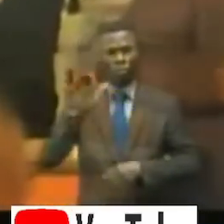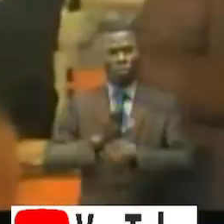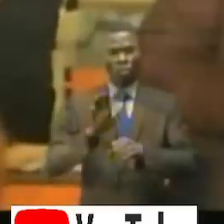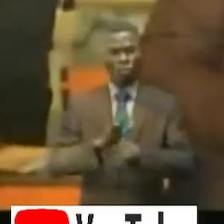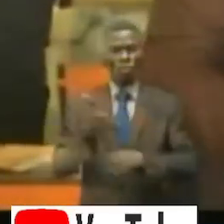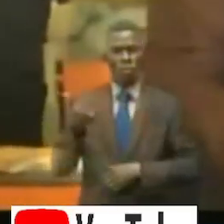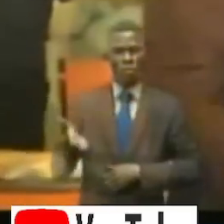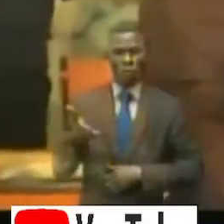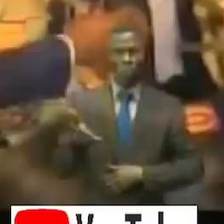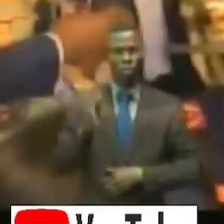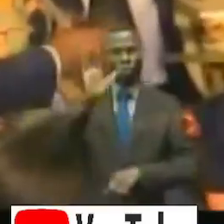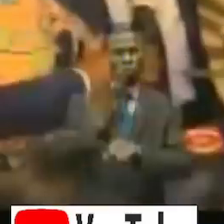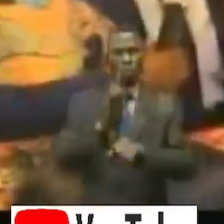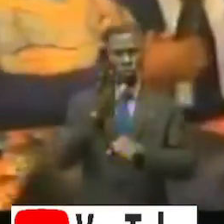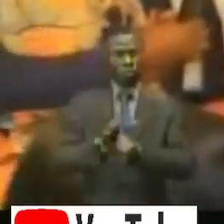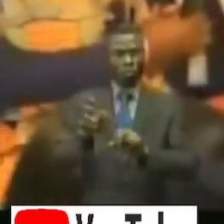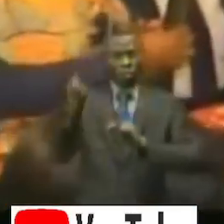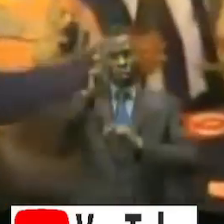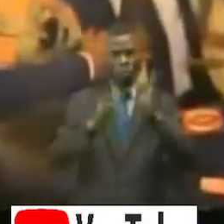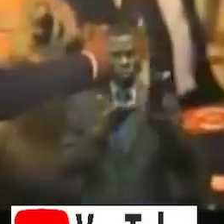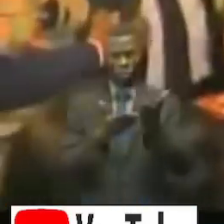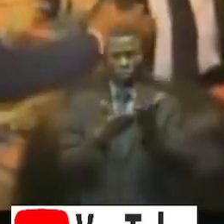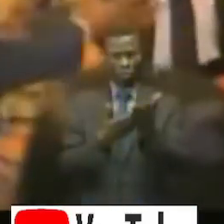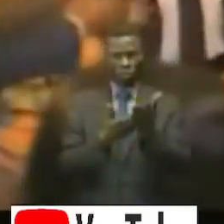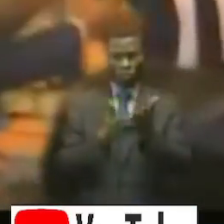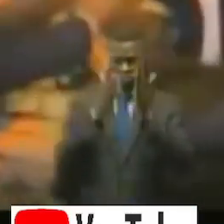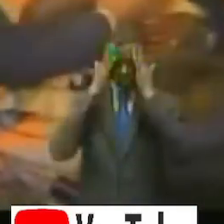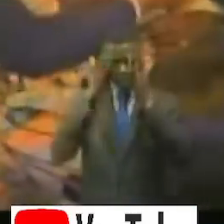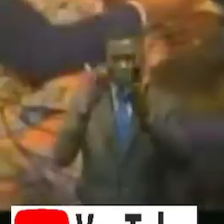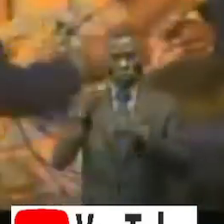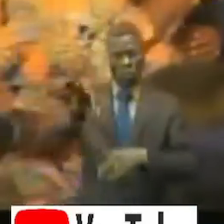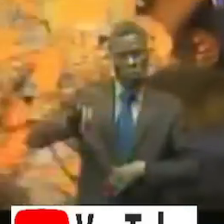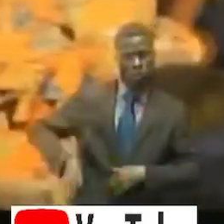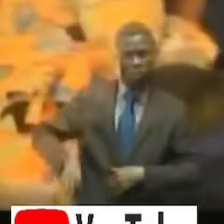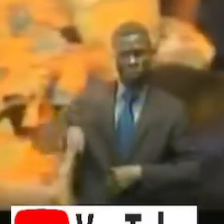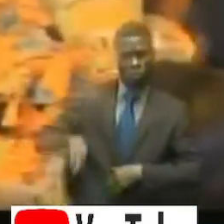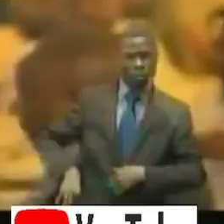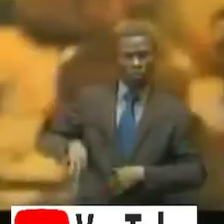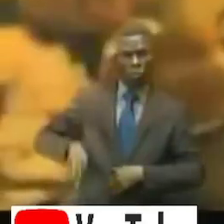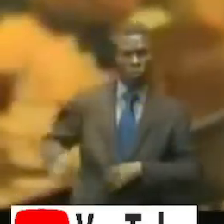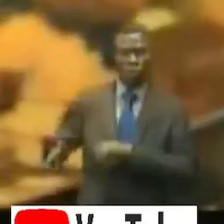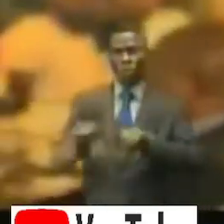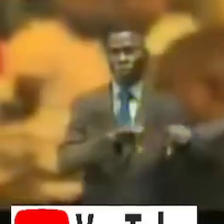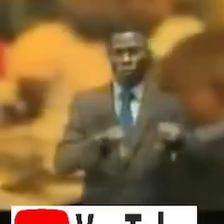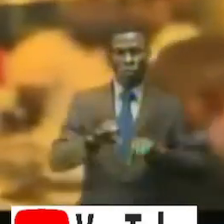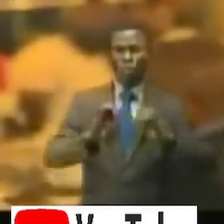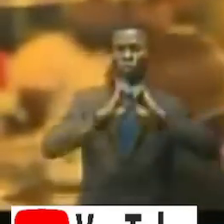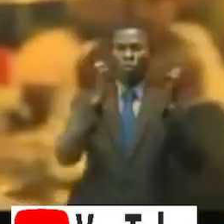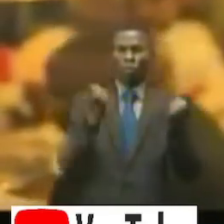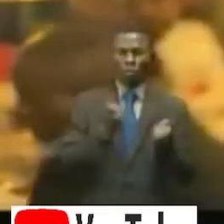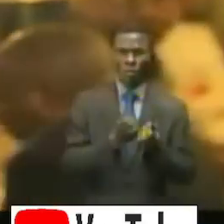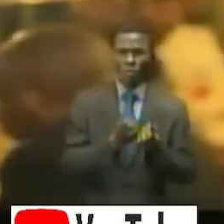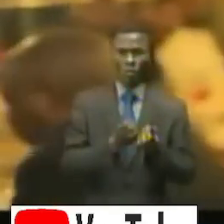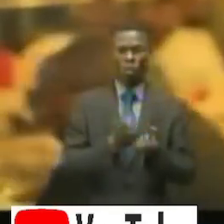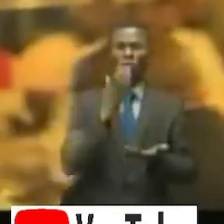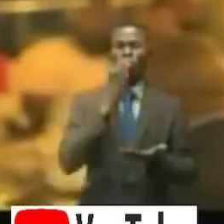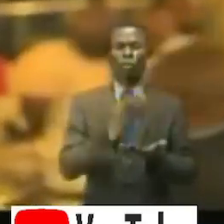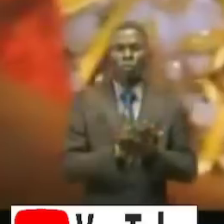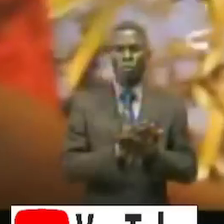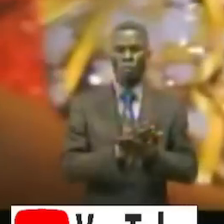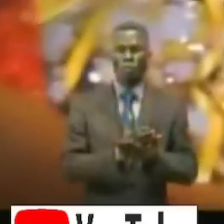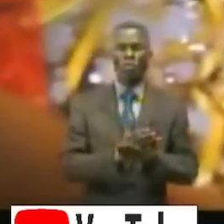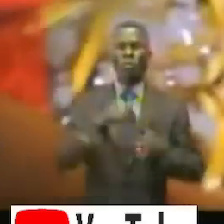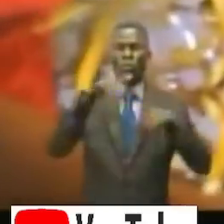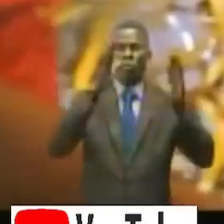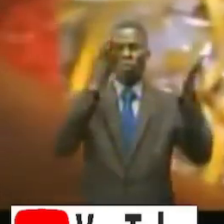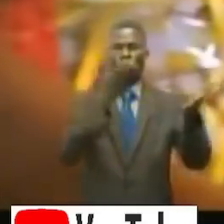derniers, car la plupart d'entre eux bradaient leurs avoirs en souscrivant des actions dans les entreprises détenues par les